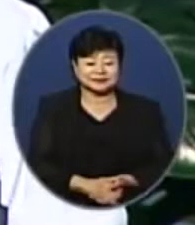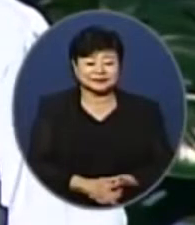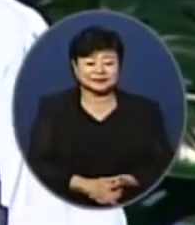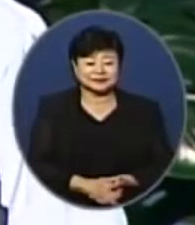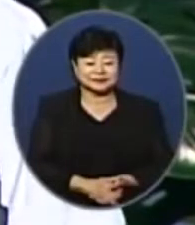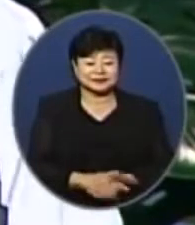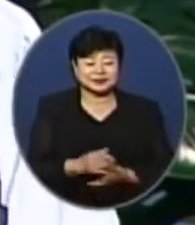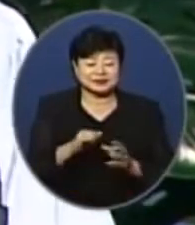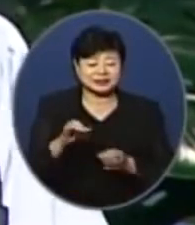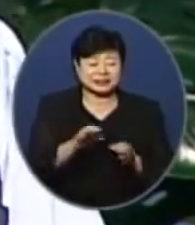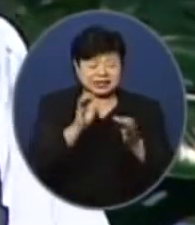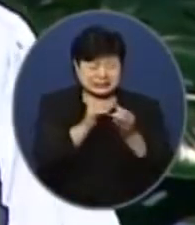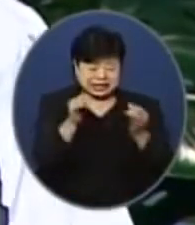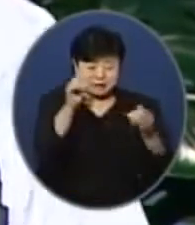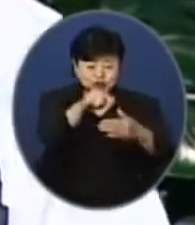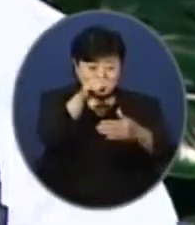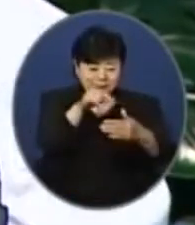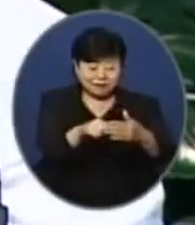이 세상을 살아가는 사람들 가운데